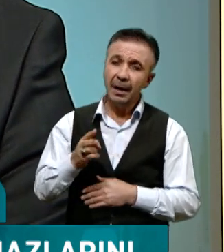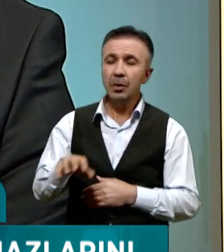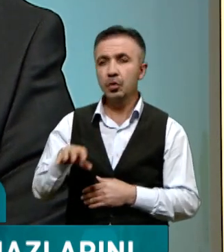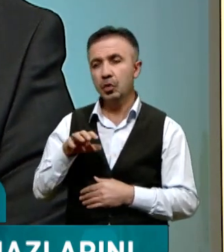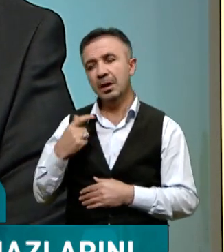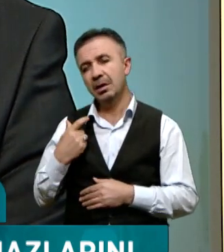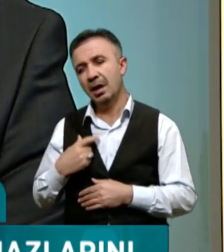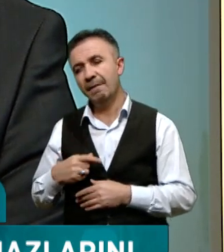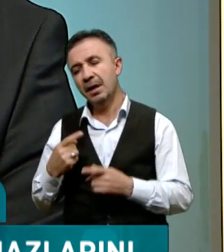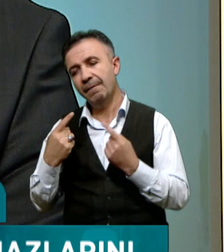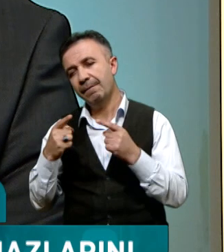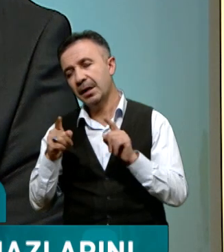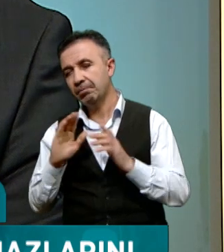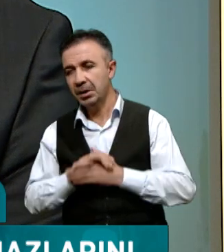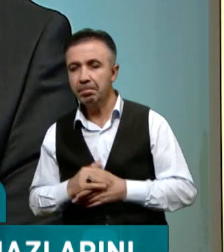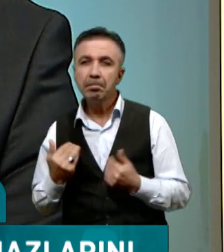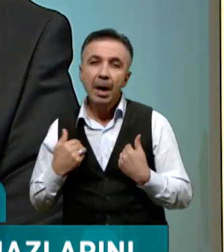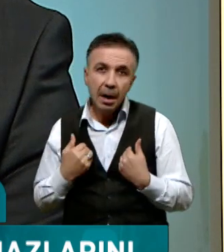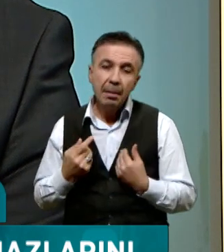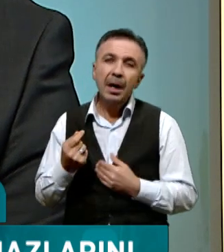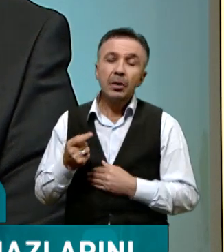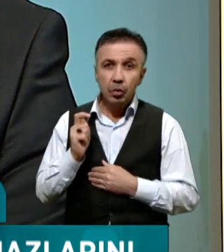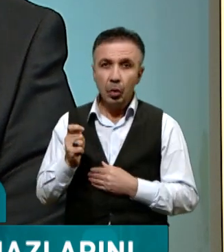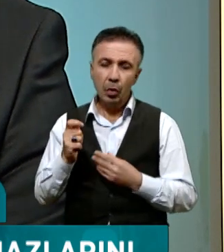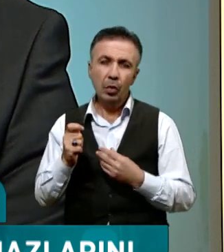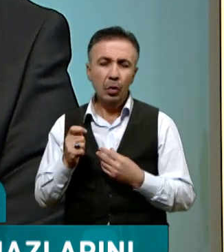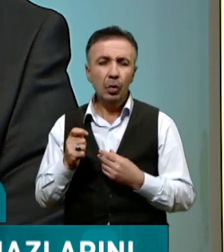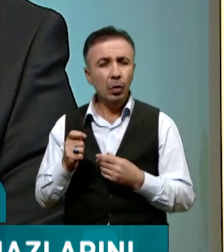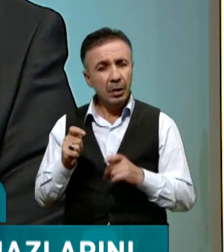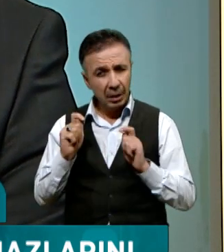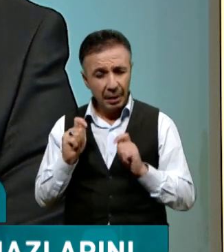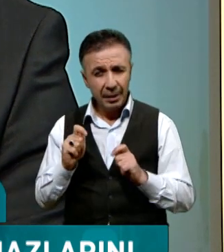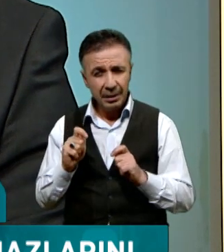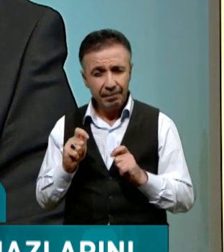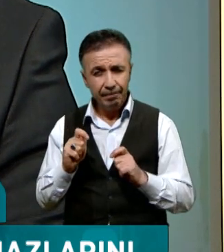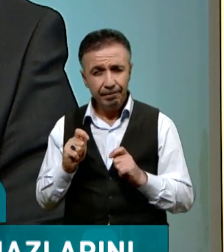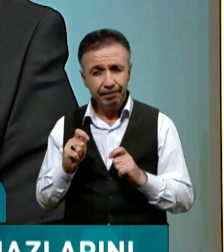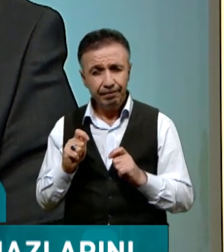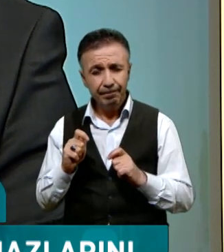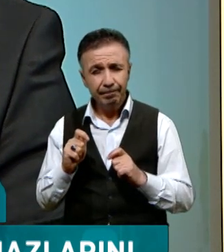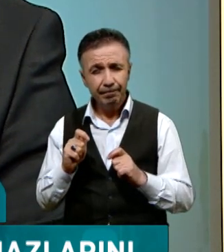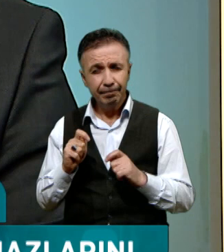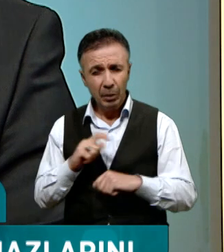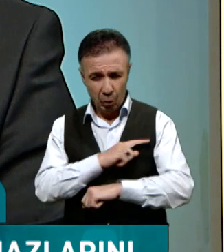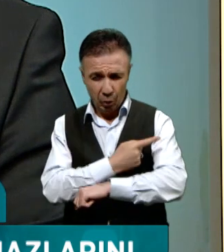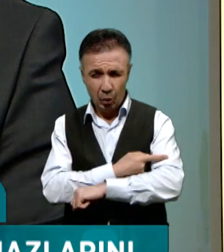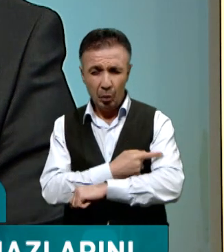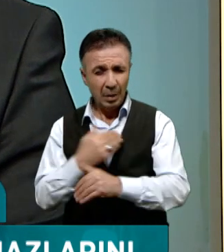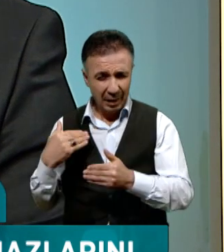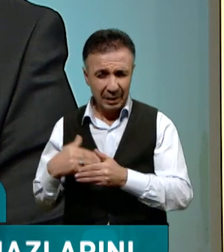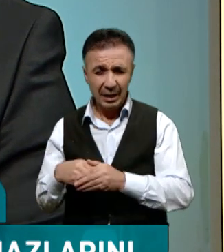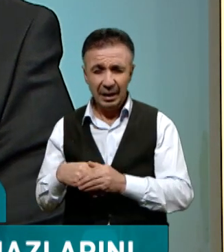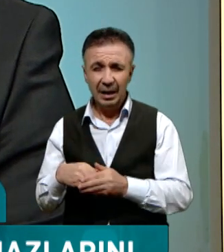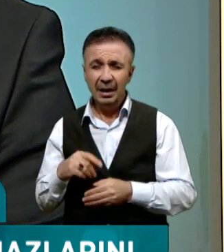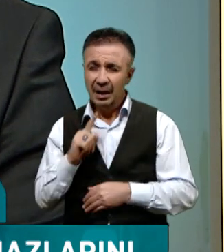fark etmeksizin. Fakat ben biraz zorlarsam yani işte yani yapabiliyorum.